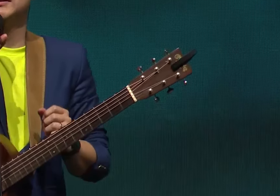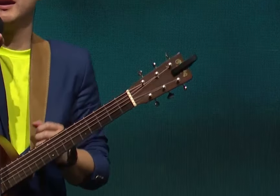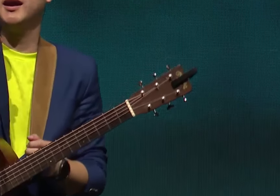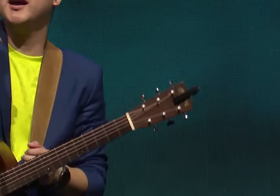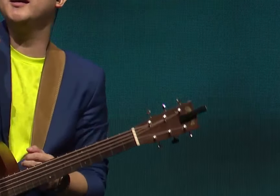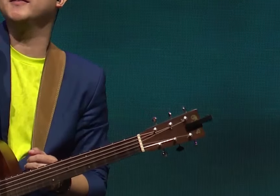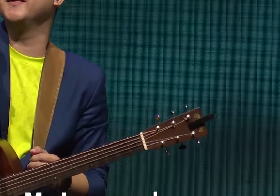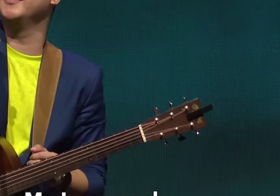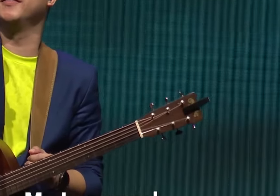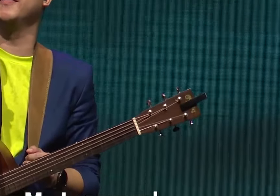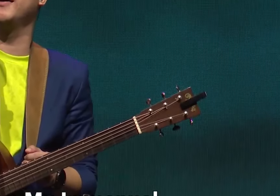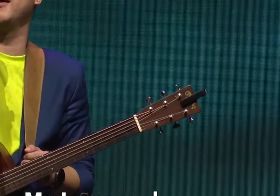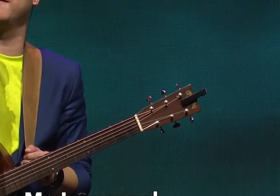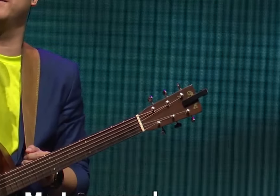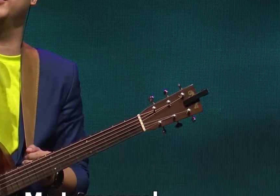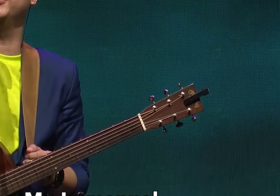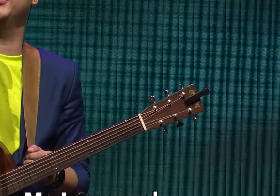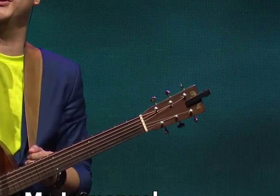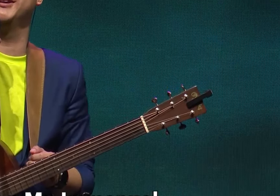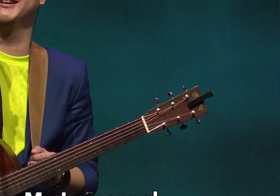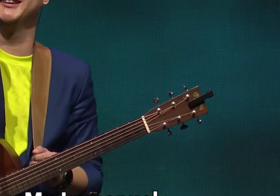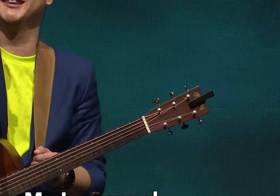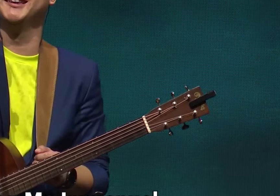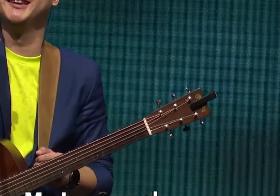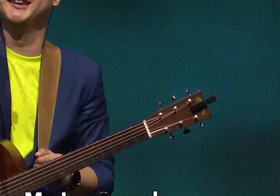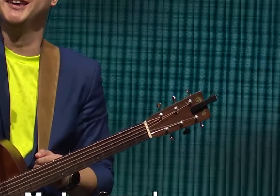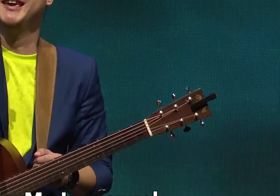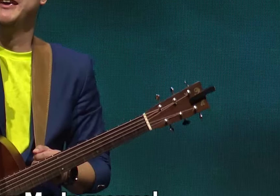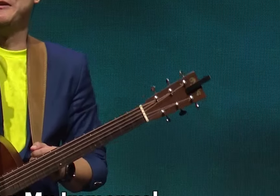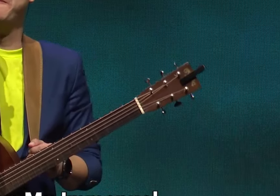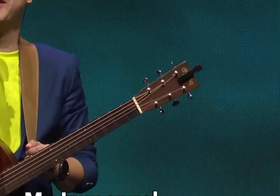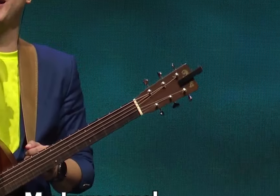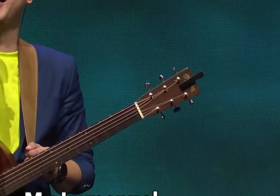Ku dengar tentangmu,